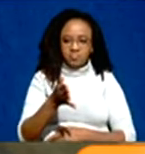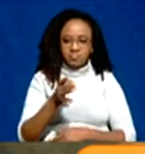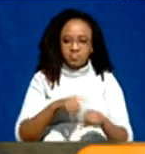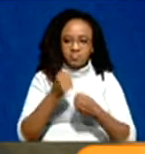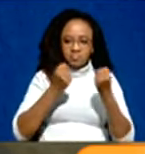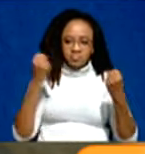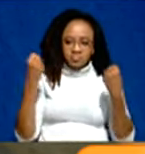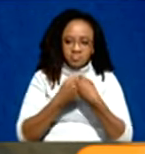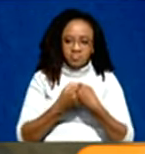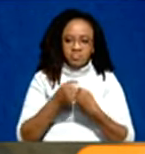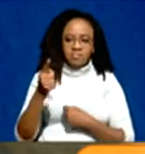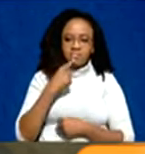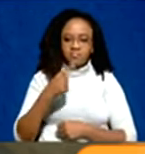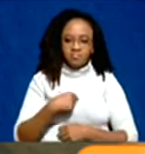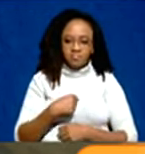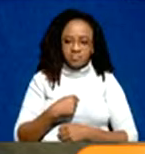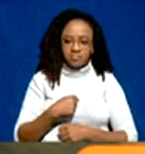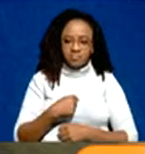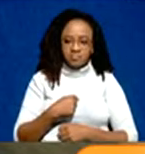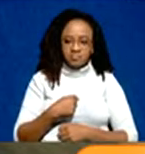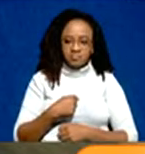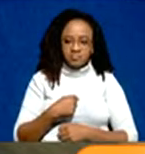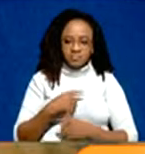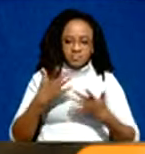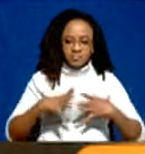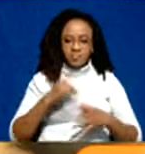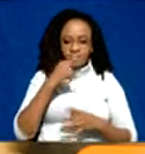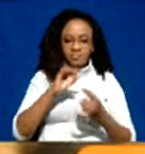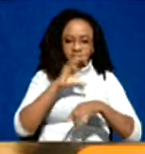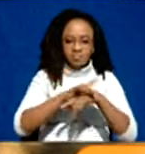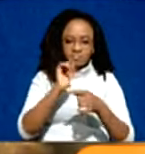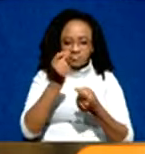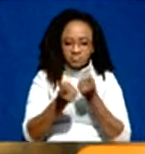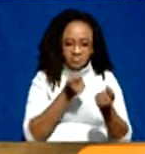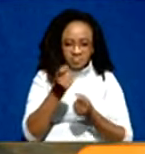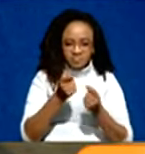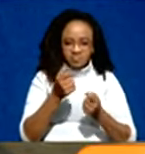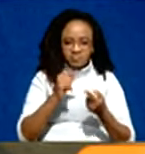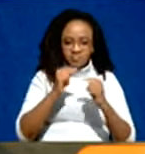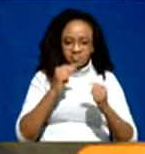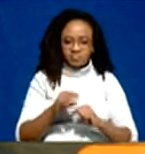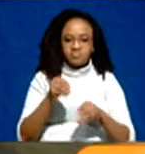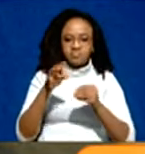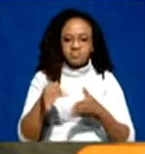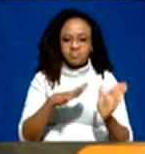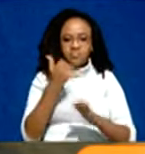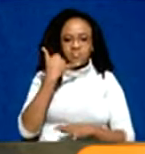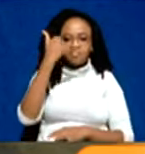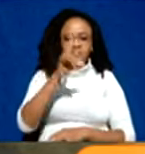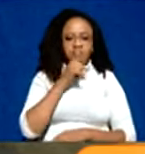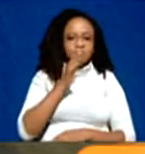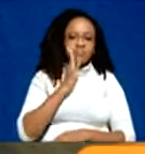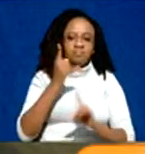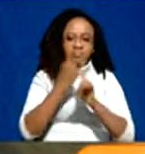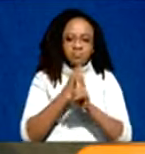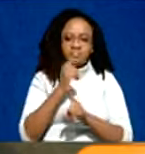accident happened. Ananiambia wale ambao walipata minor injuries walipewa ruhusa wapigie wazazi wao wawaambie